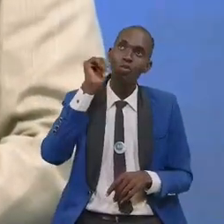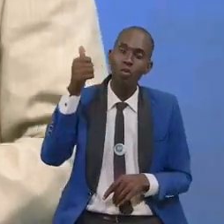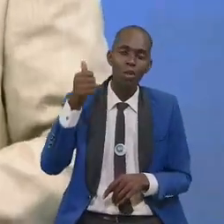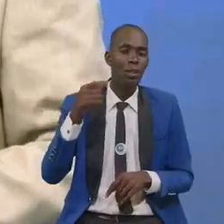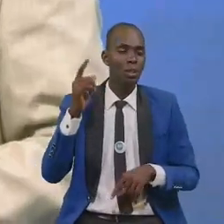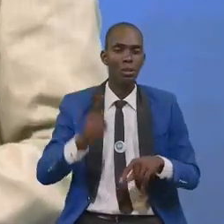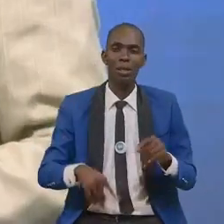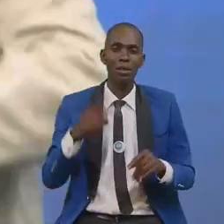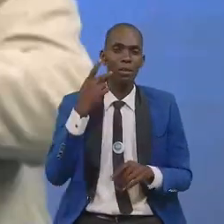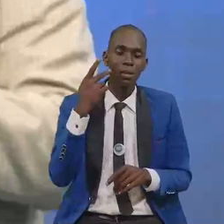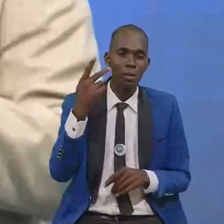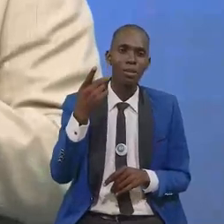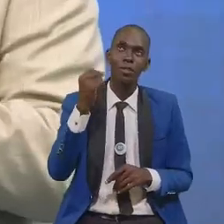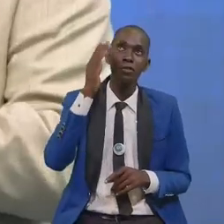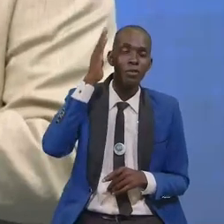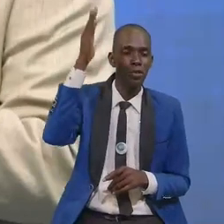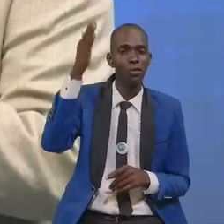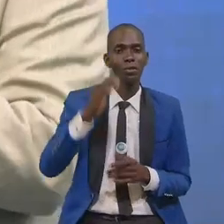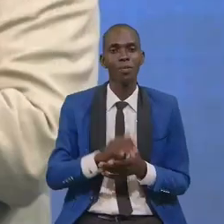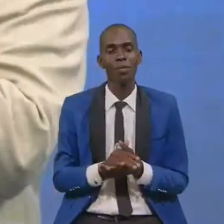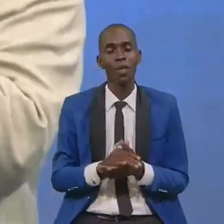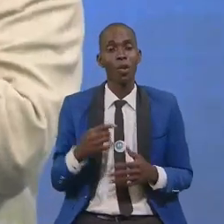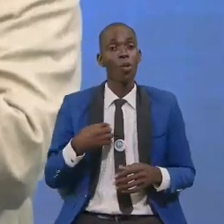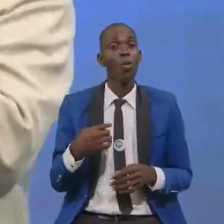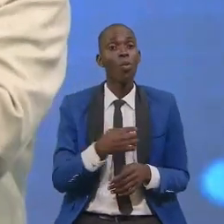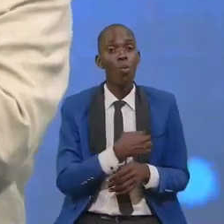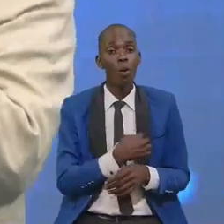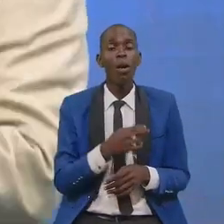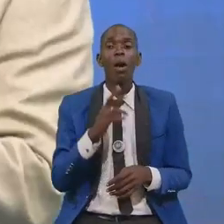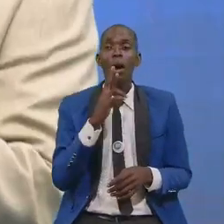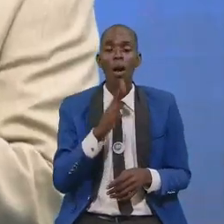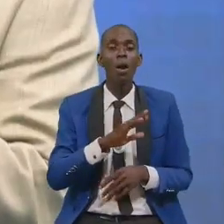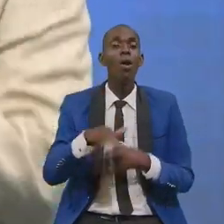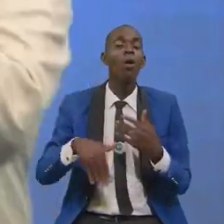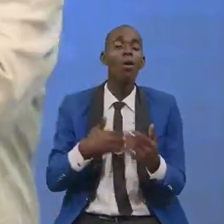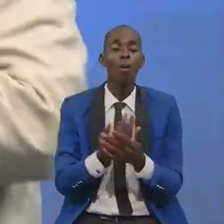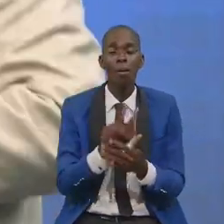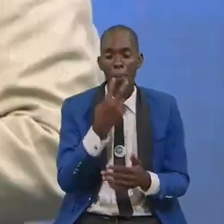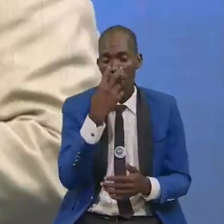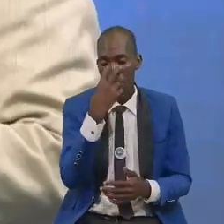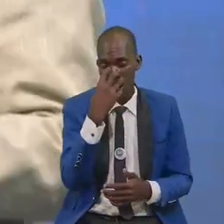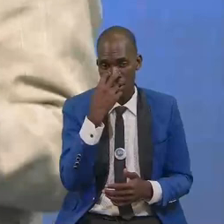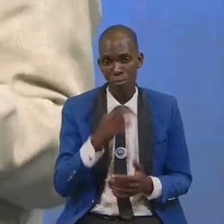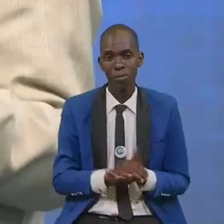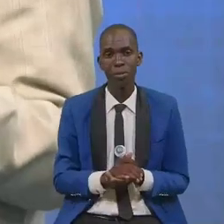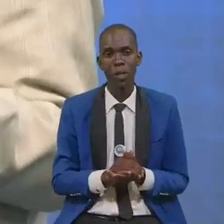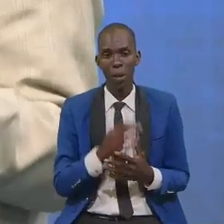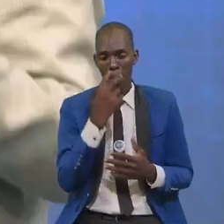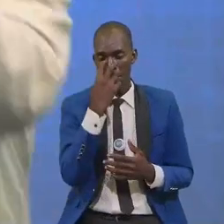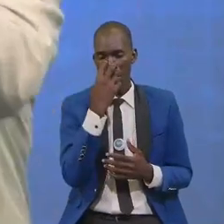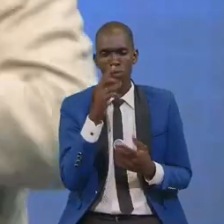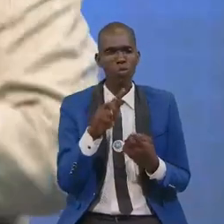il ne voit pas l'avenir nous sommes tous aveugles aveugle